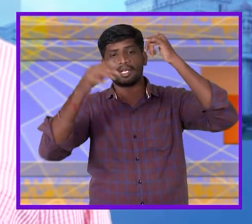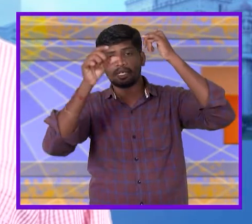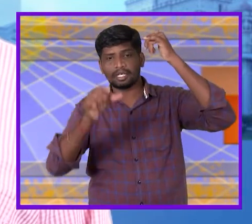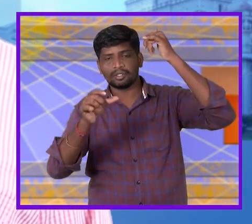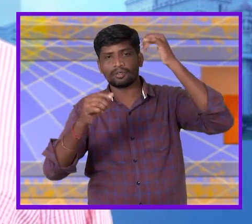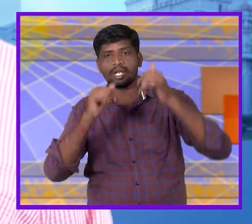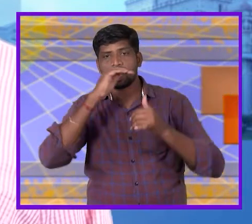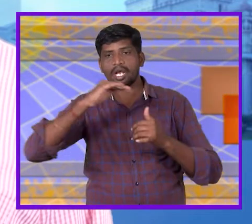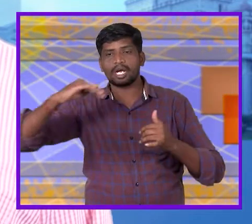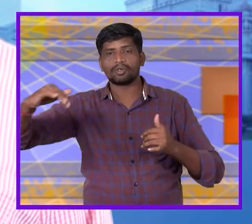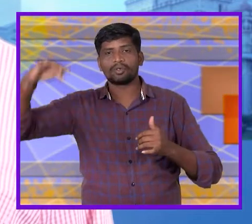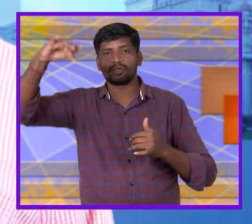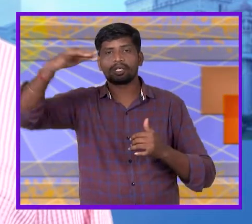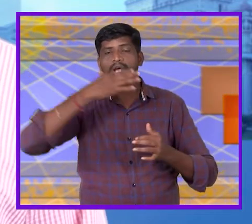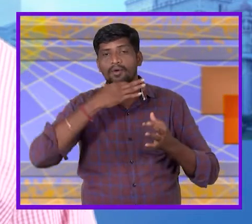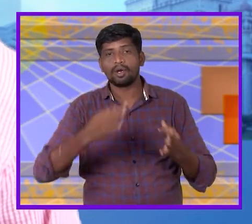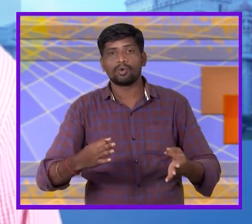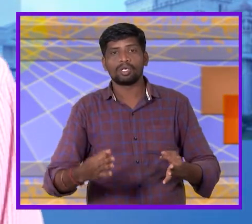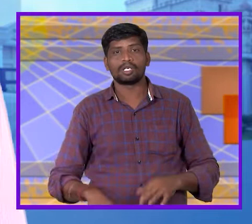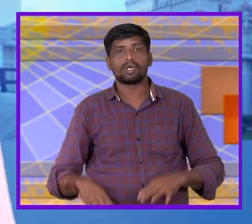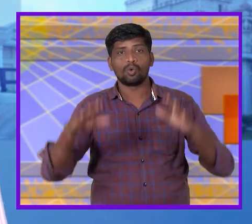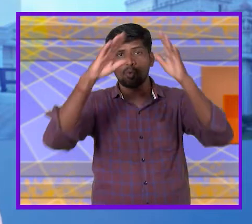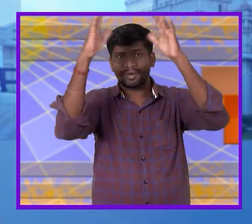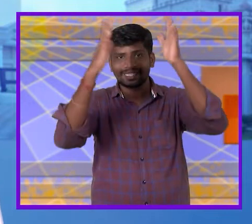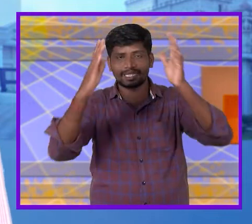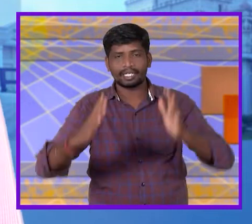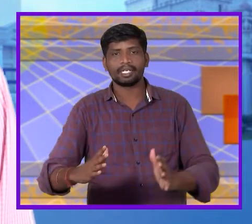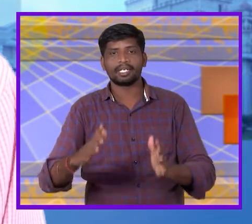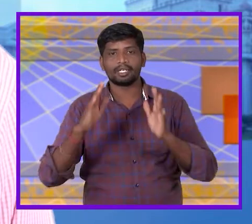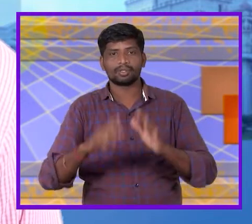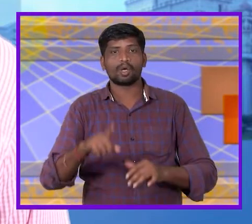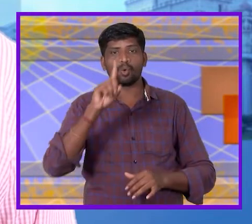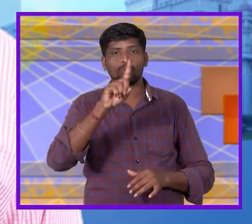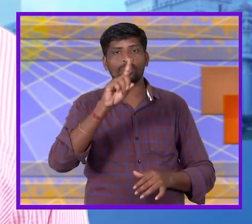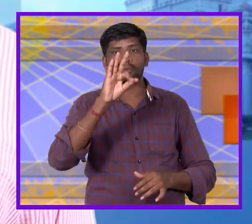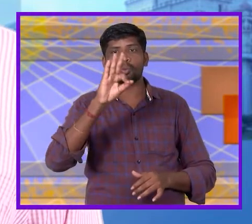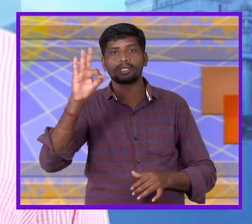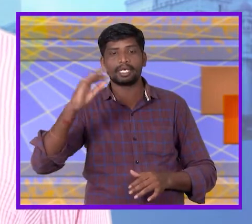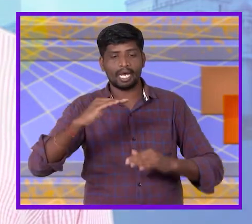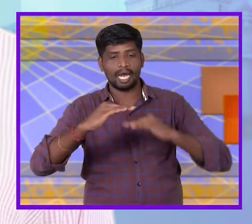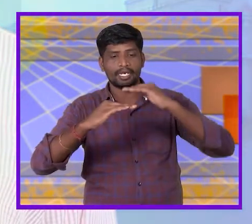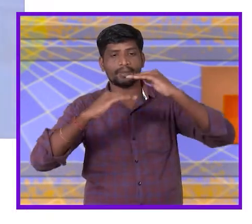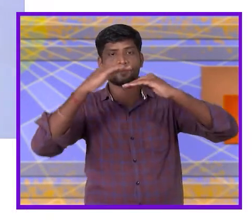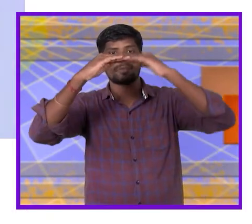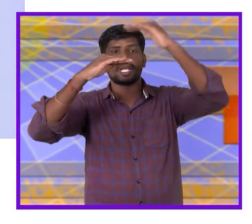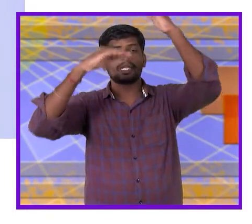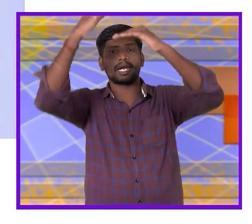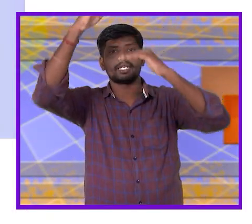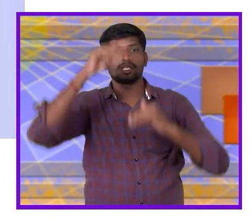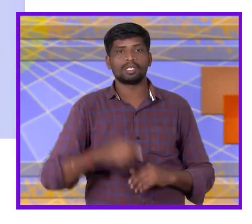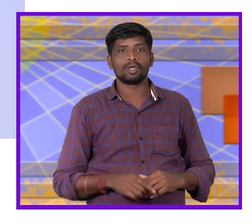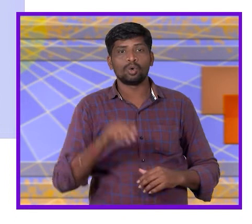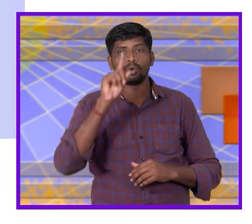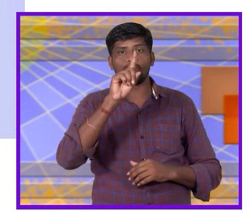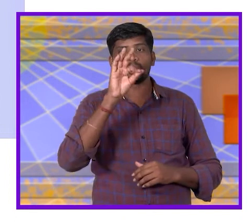நடுவே வான்புகழ் தந்த வள்ளுவருக்கு ஒரு அற்புதமான சிலை. 133 அடி உயரத்தில்,